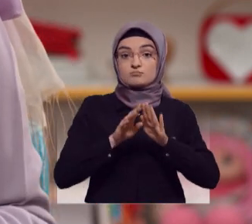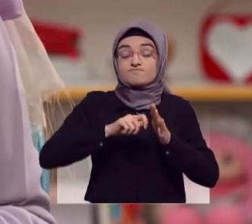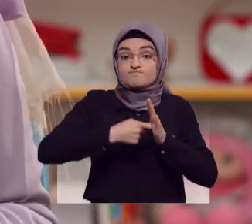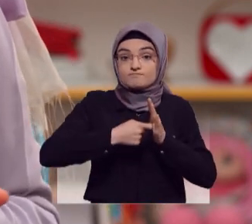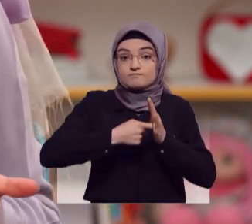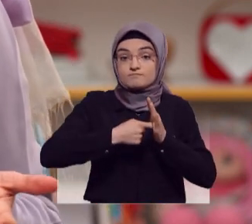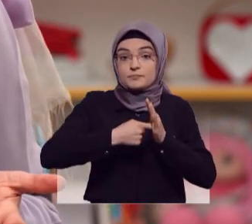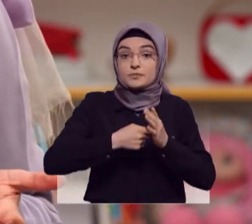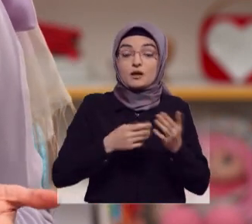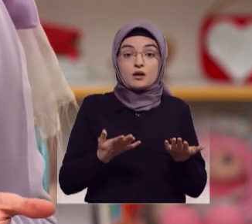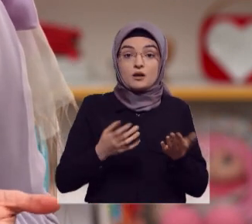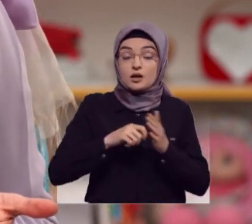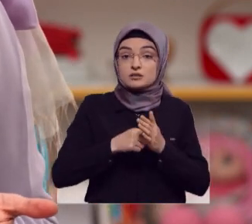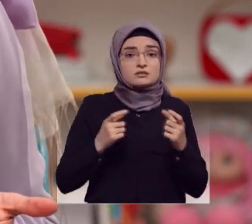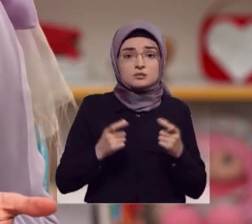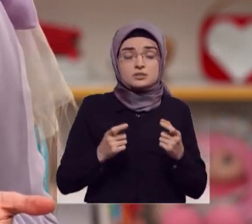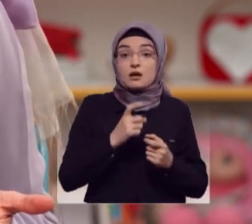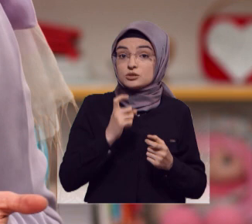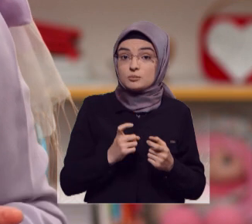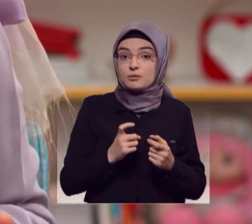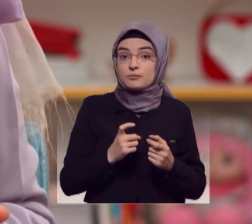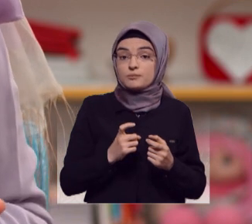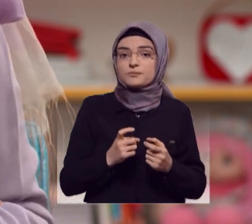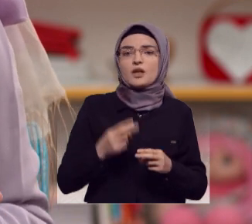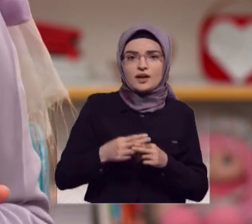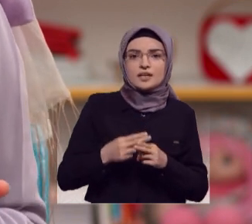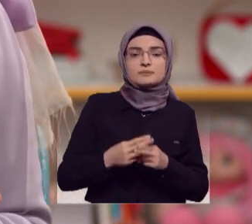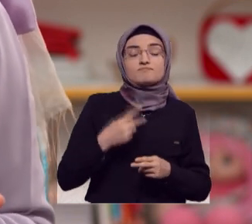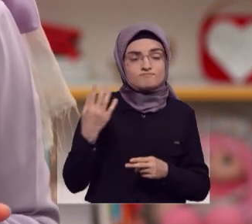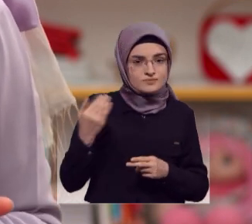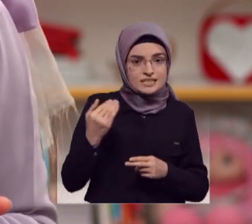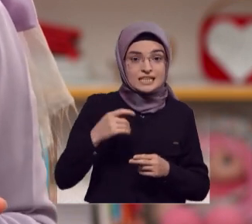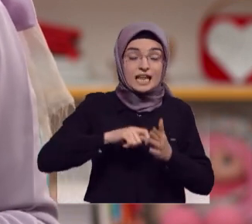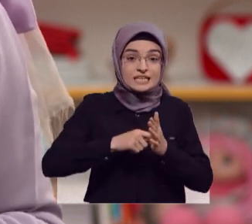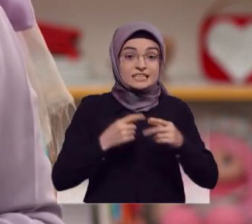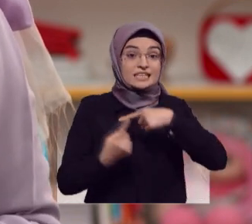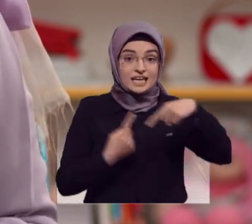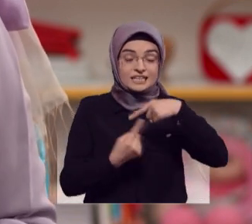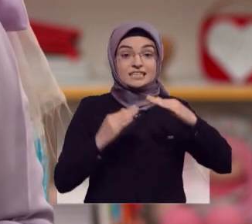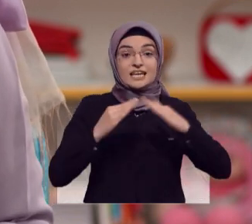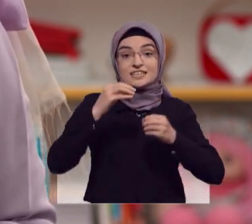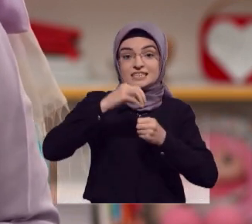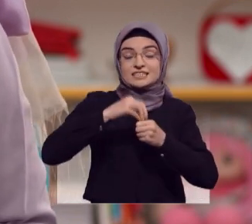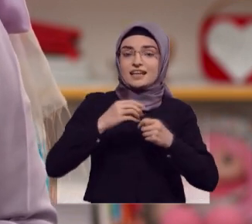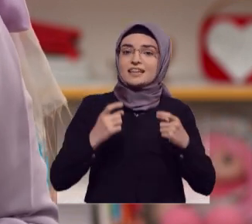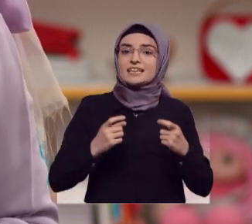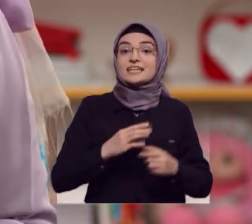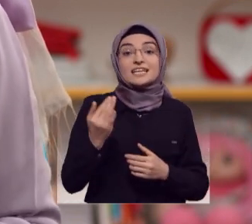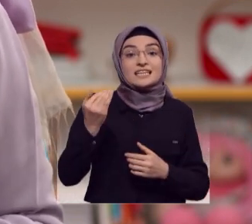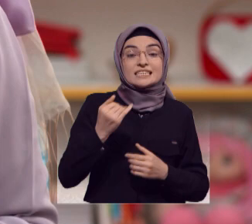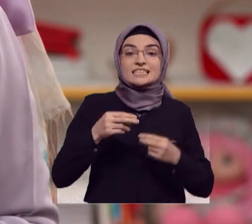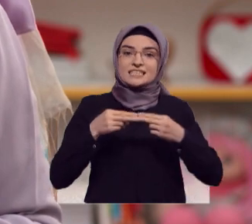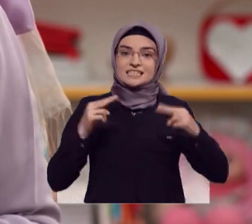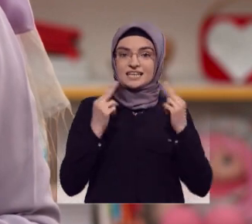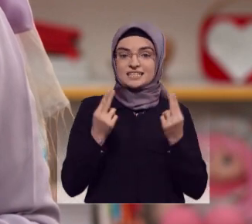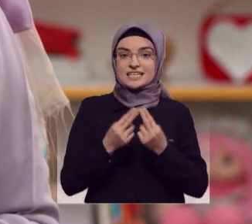kilitli. Anahtarımız nerede olabilir acaba? Hadi bakalım anahtar arayın evde. Nereden getireceksiniz hikaye diyarının